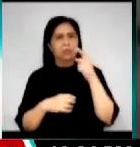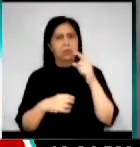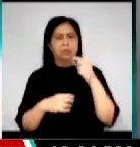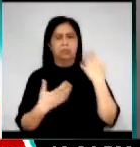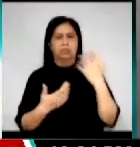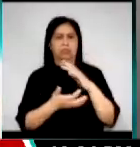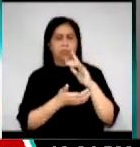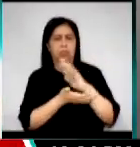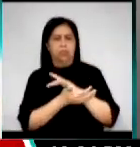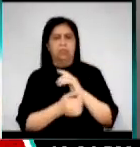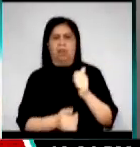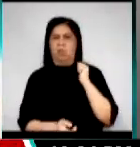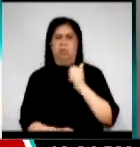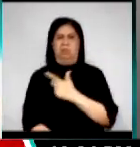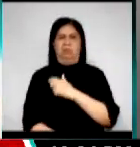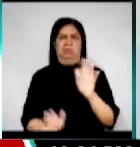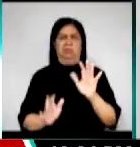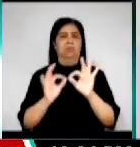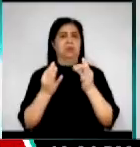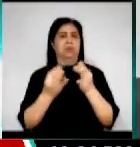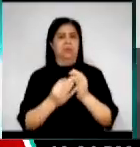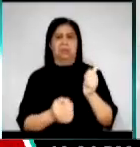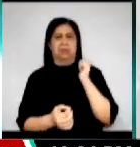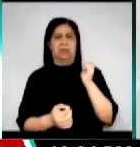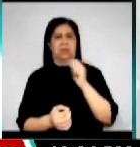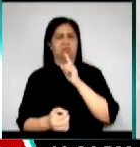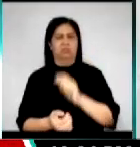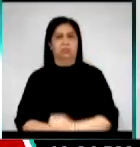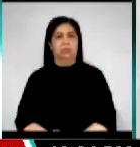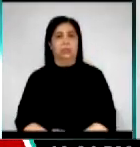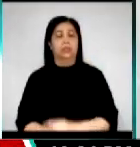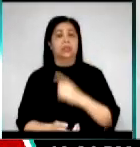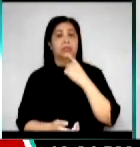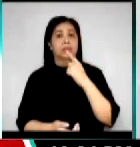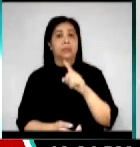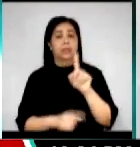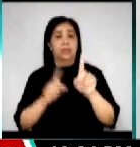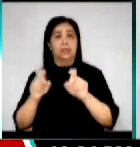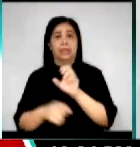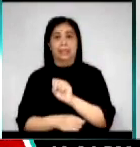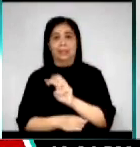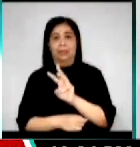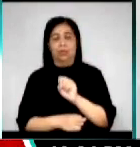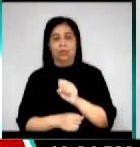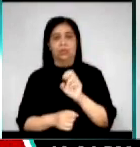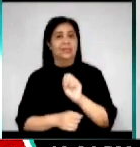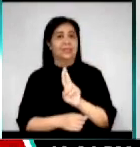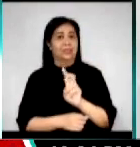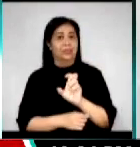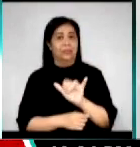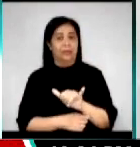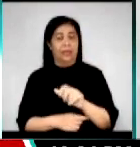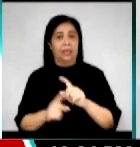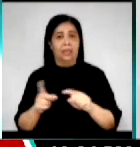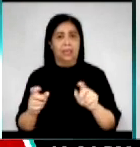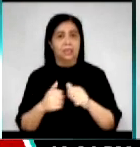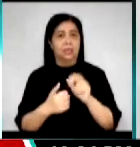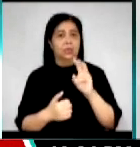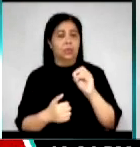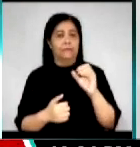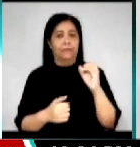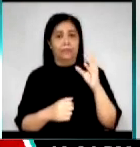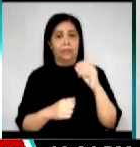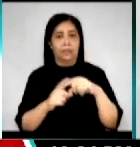sir. Ang mga pamilya ko po, ayaw nila talaga. Tinanong ng SWS o Social Weather Stations ang 1,200 Pilipino kung gusto ba